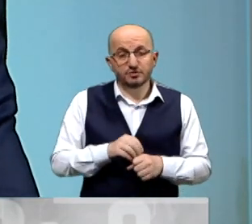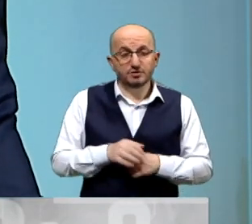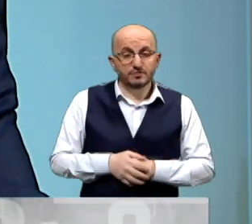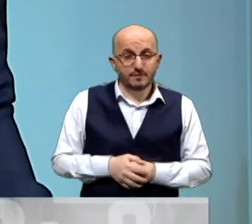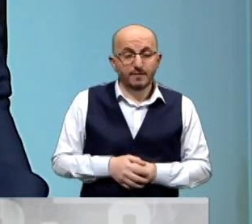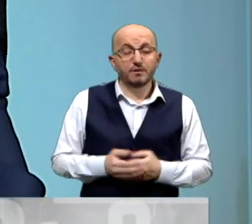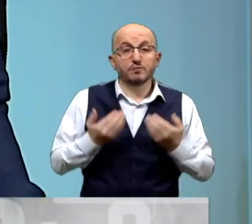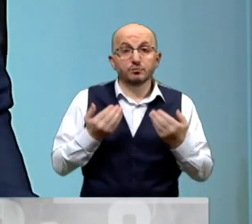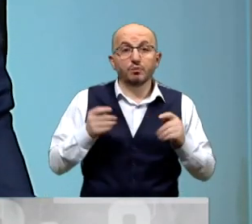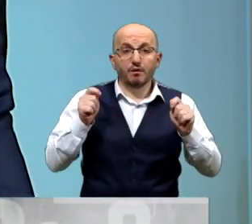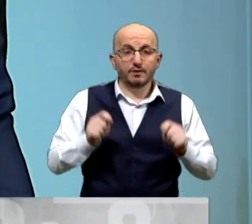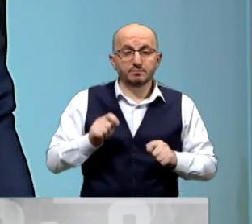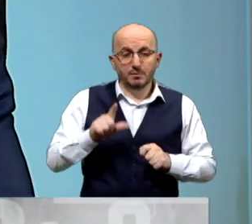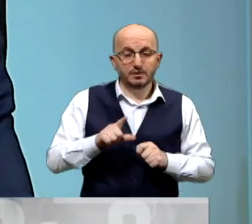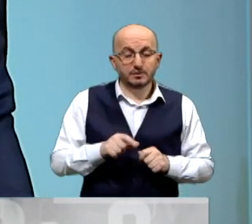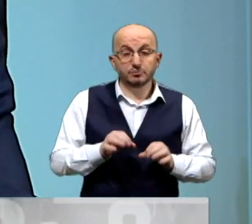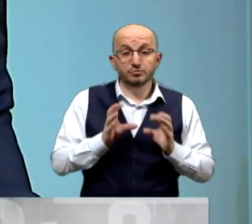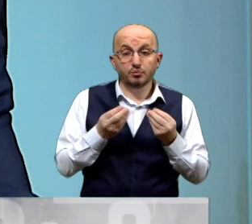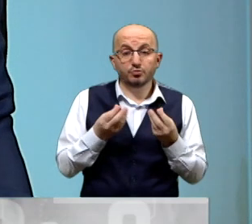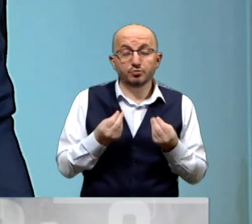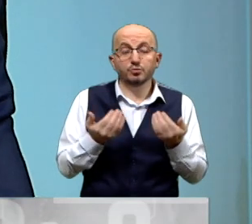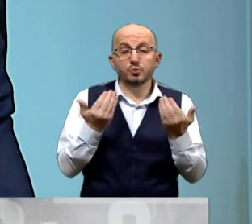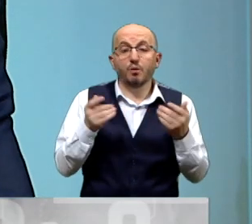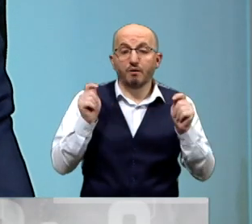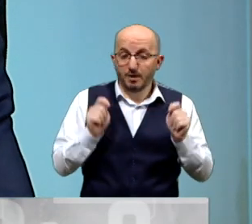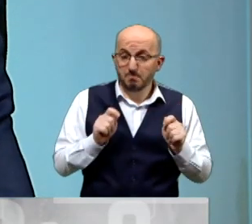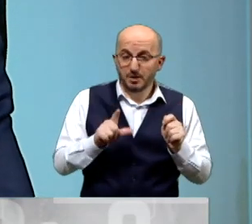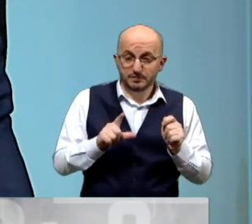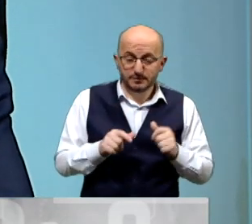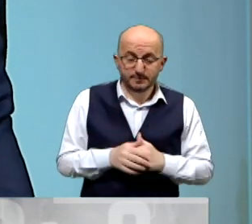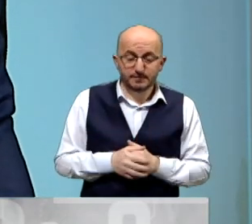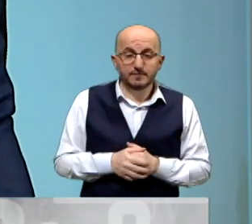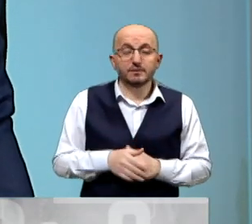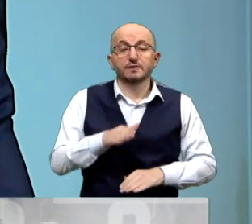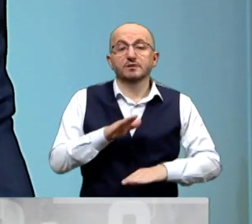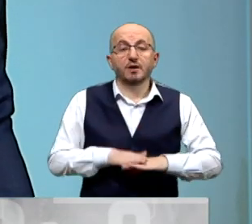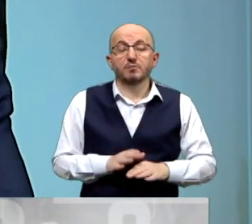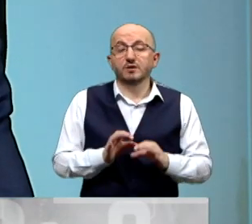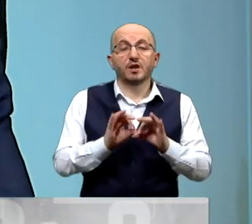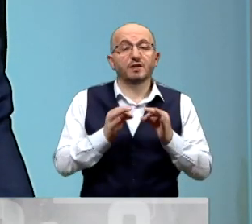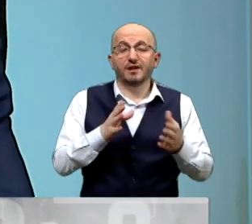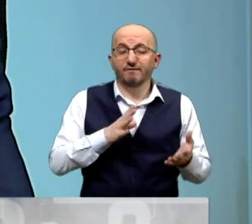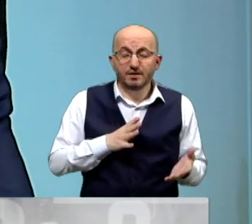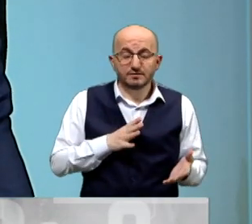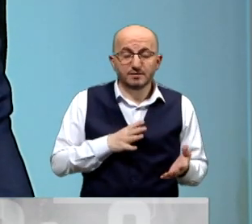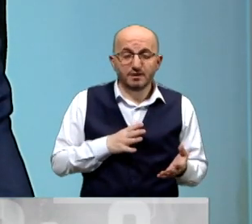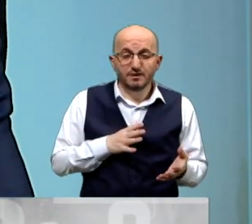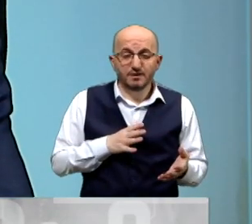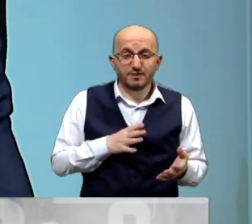dua etmeli sıkça dua etmeli yani yapılacak ne varsa